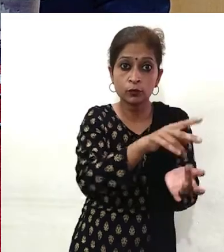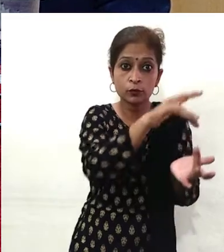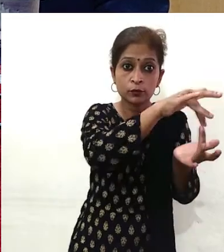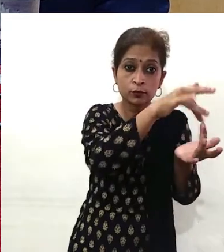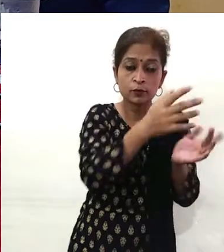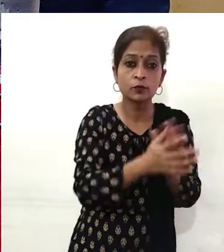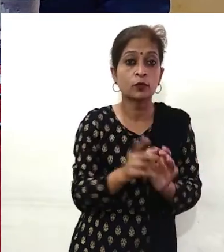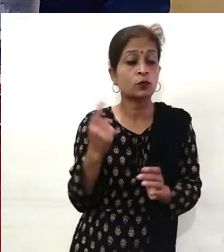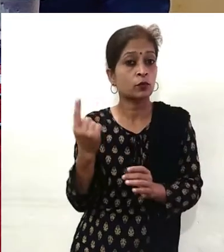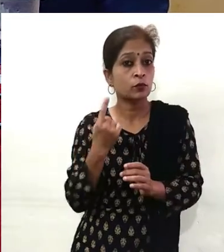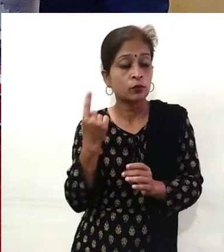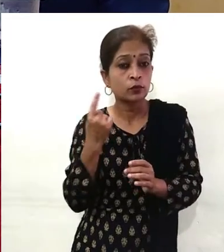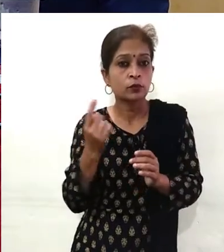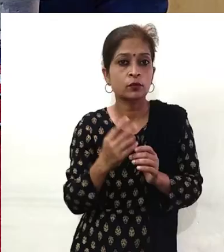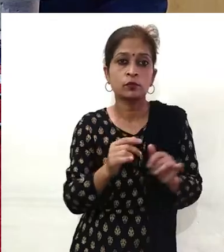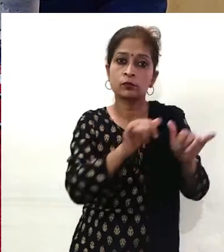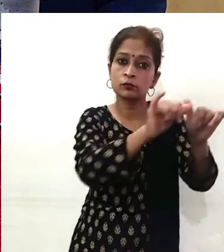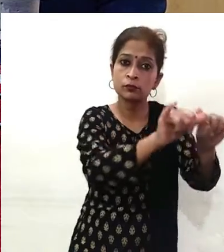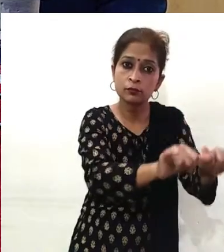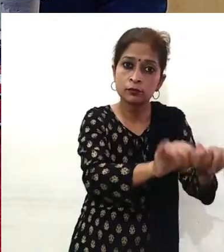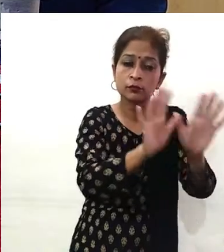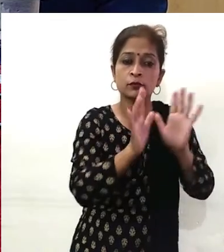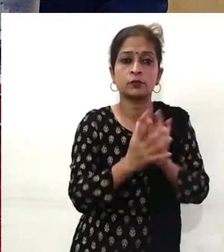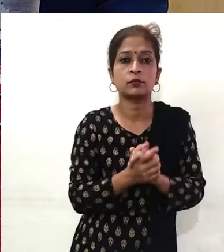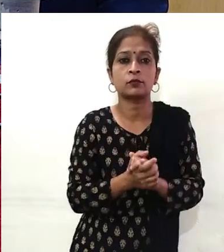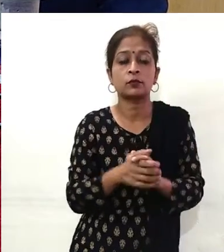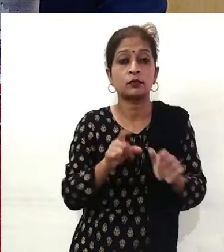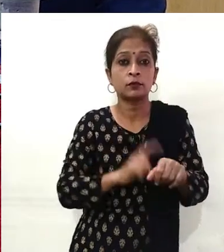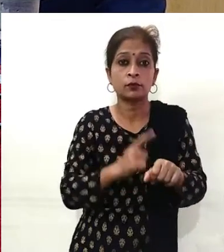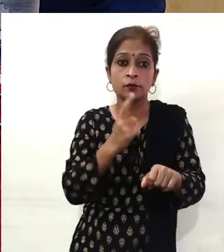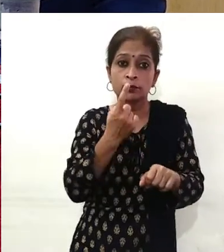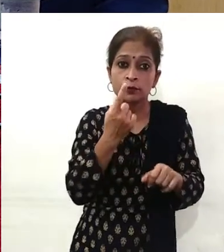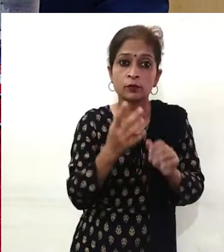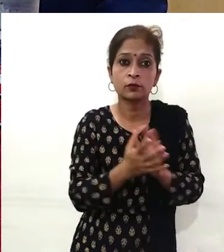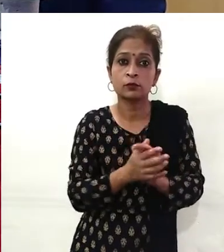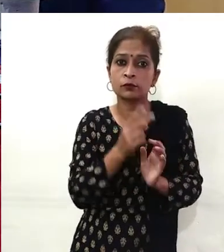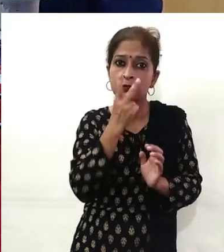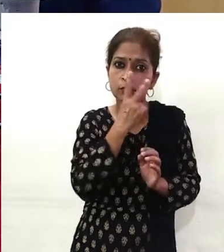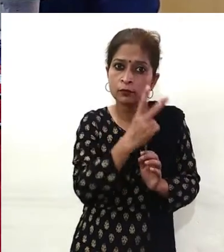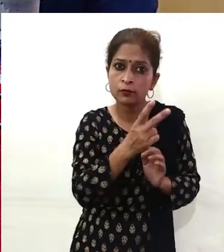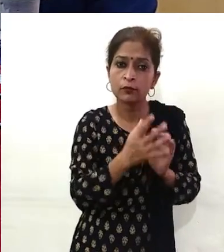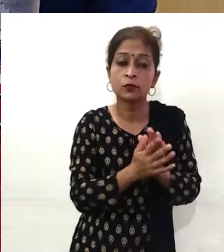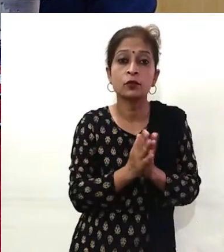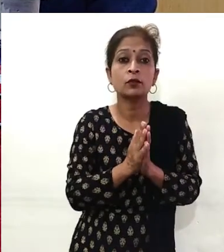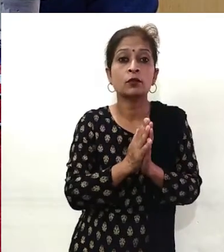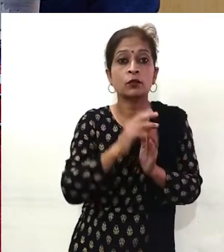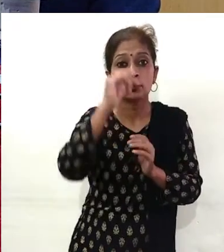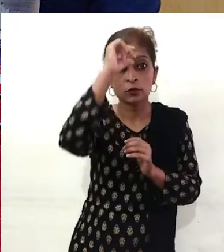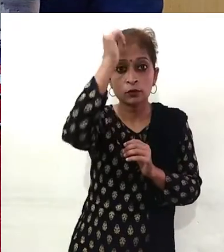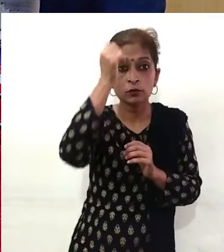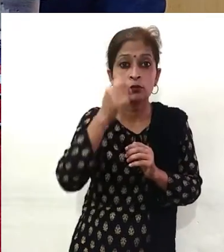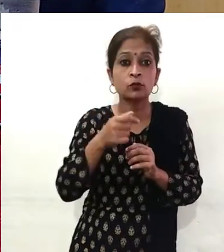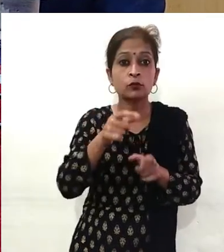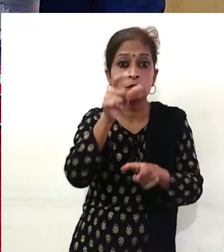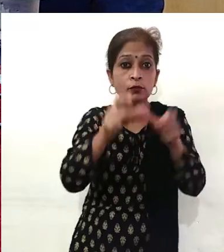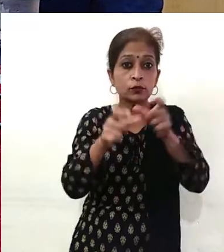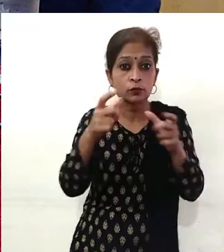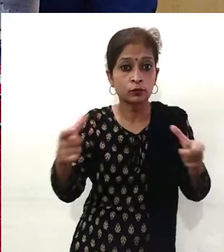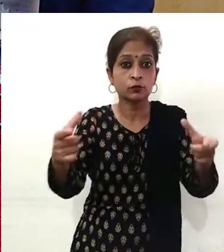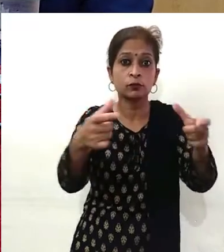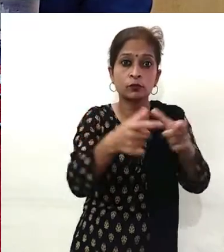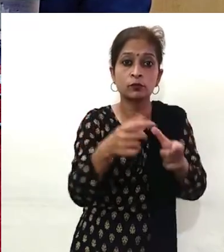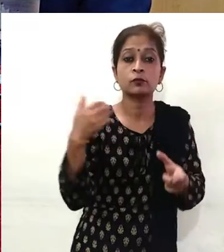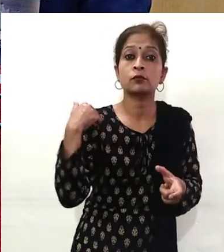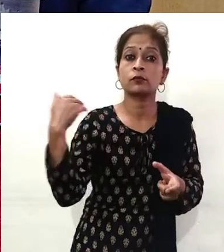और सुदर्शन चक्र के साथ वो विराजमान थे। पहली बार अगर आप देखें तो हिंदुओं में